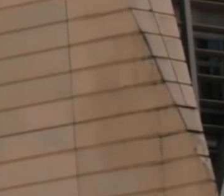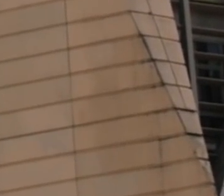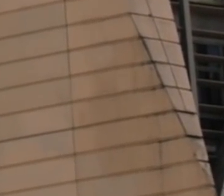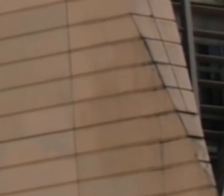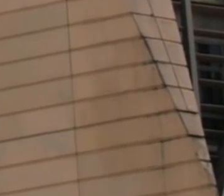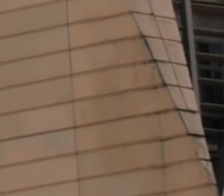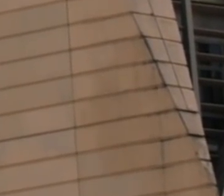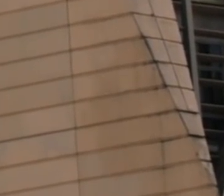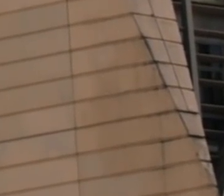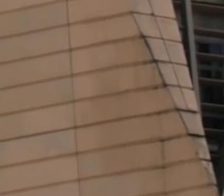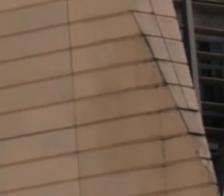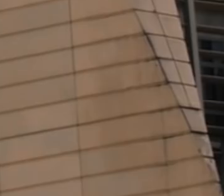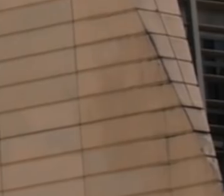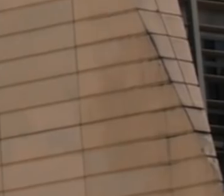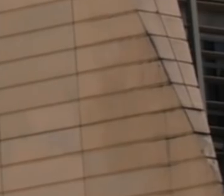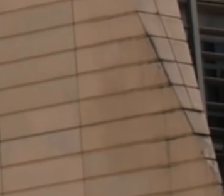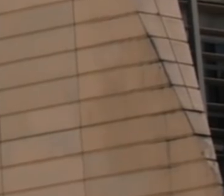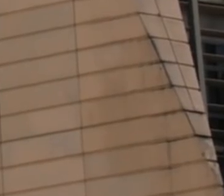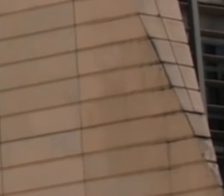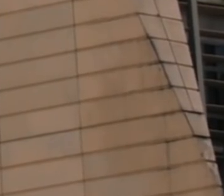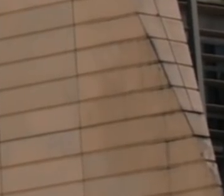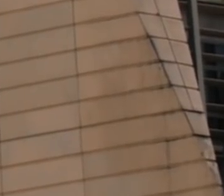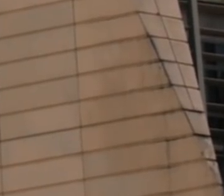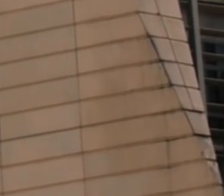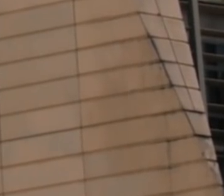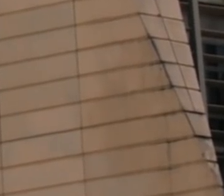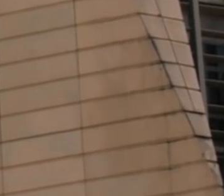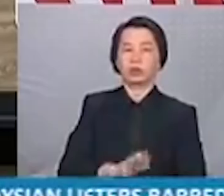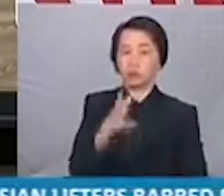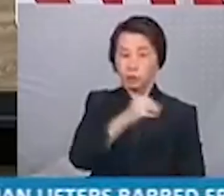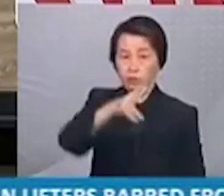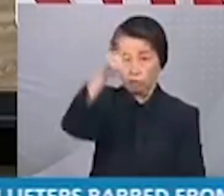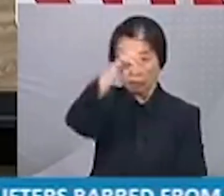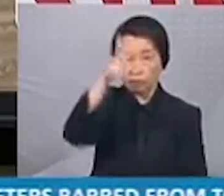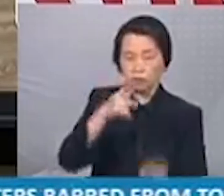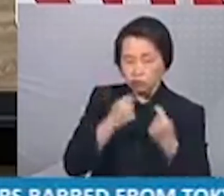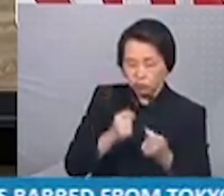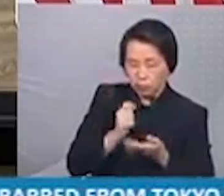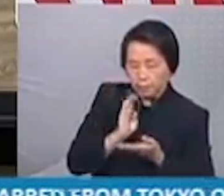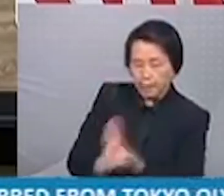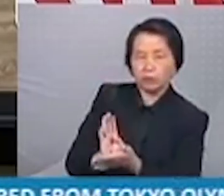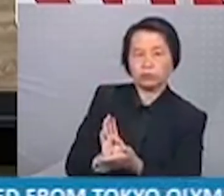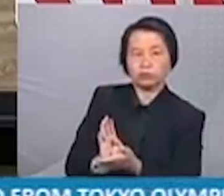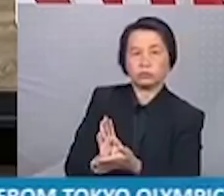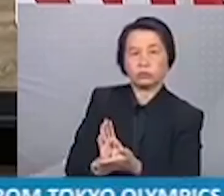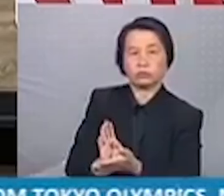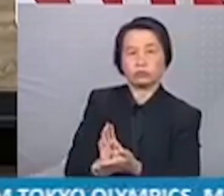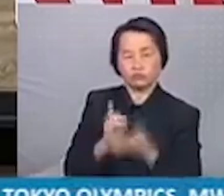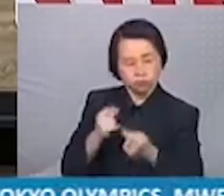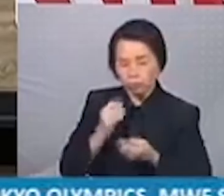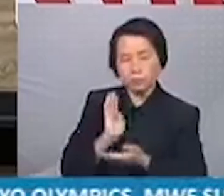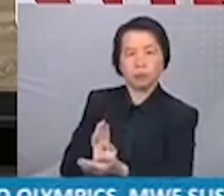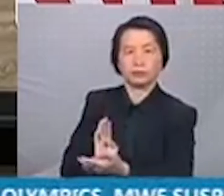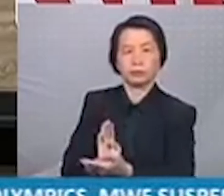kepada masalah yang mereka hadapi di PH kerajaan kita coba bantu dengan sebaik mungkin